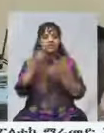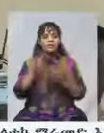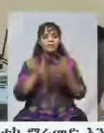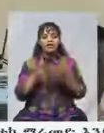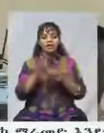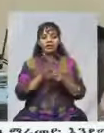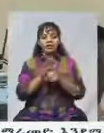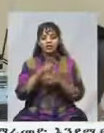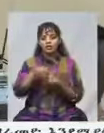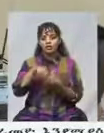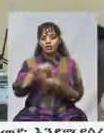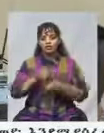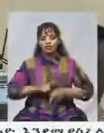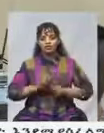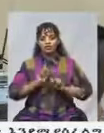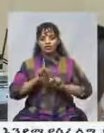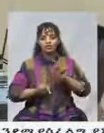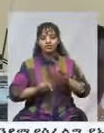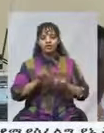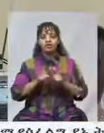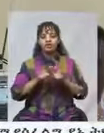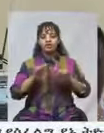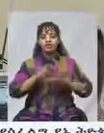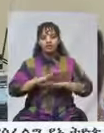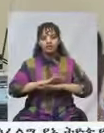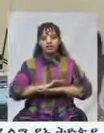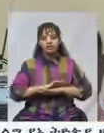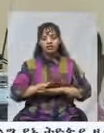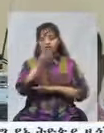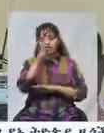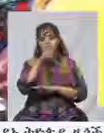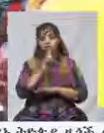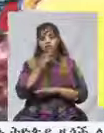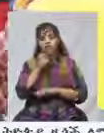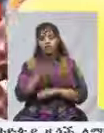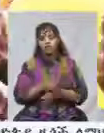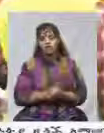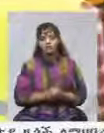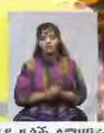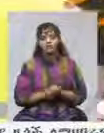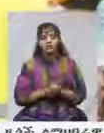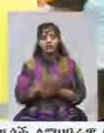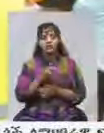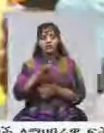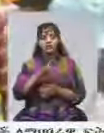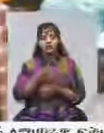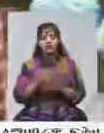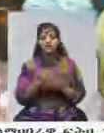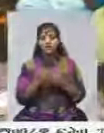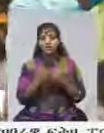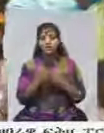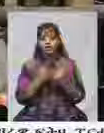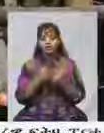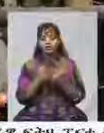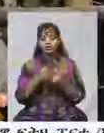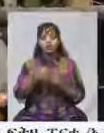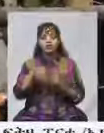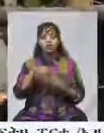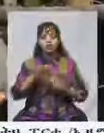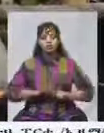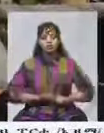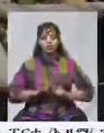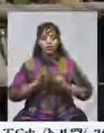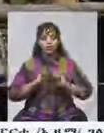መብቃቱ ለአካባቢው ማህበረሰብ ትልቅ እፎይታ የፈጠረ ነው። በኩተሬ ከተማ አግኝተን ያነጋገርናቸው የአካባቢው